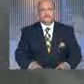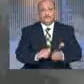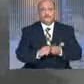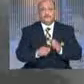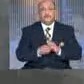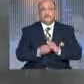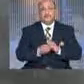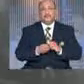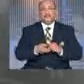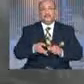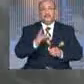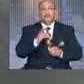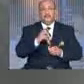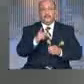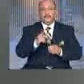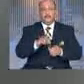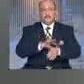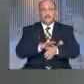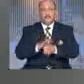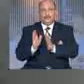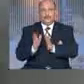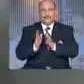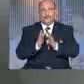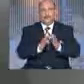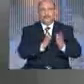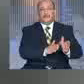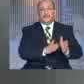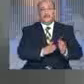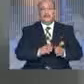الجهوي للجهة، حيث يشكو المرضى والإطار الطبي على